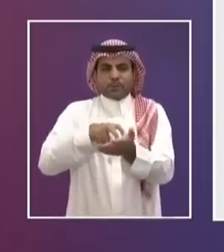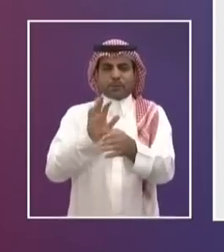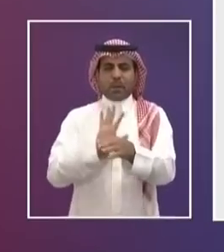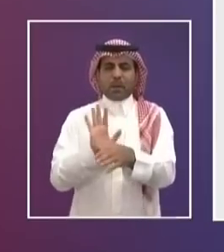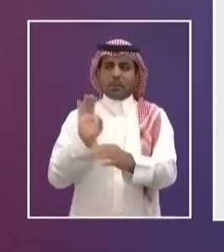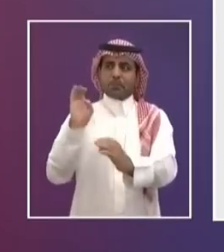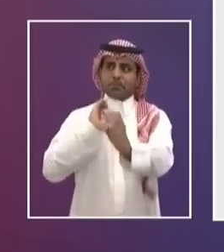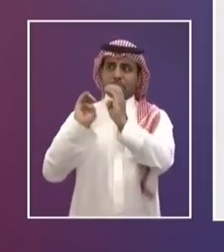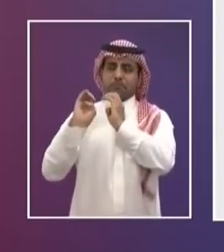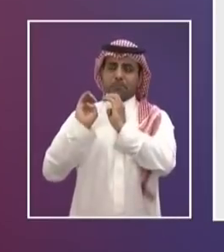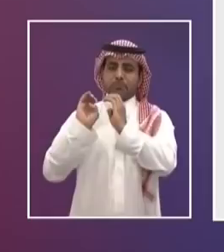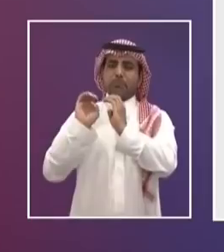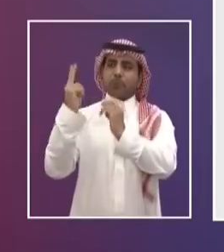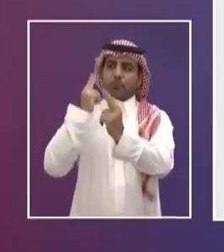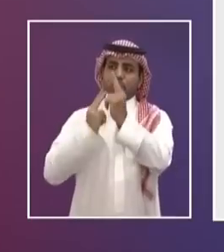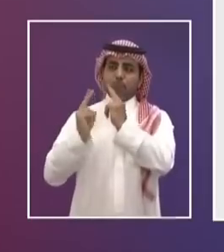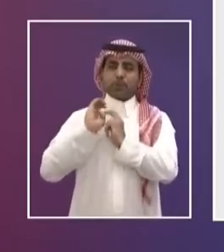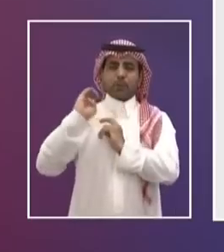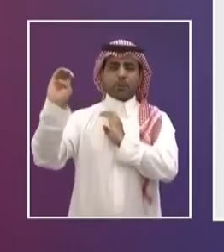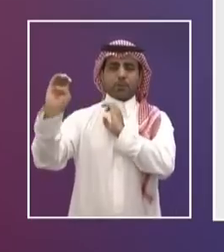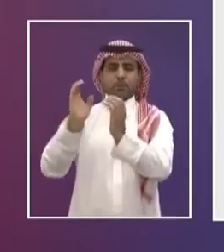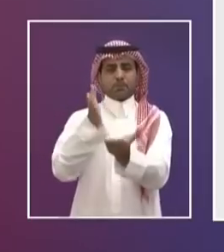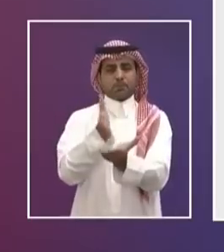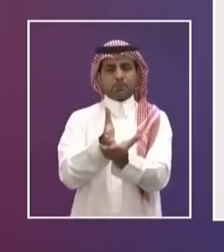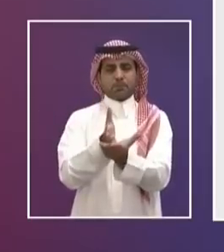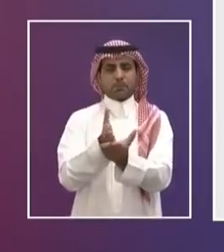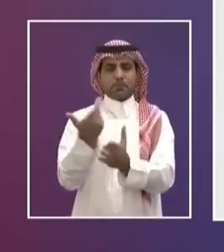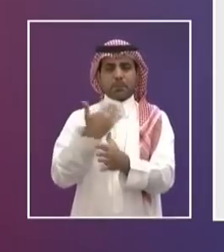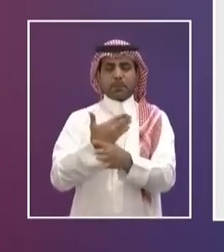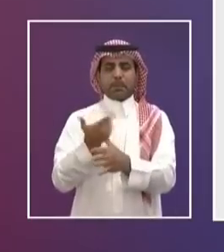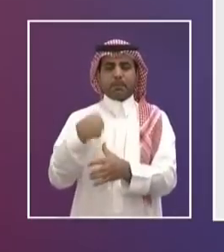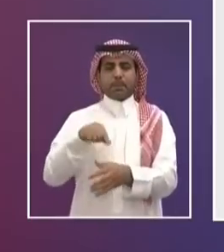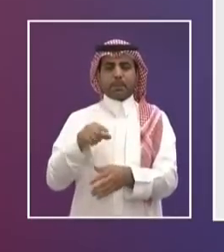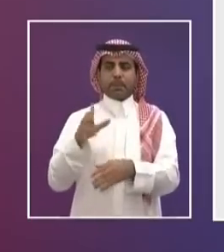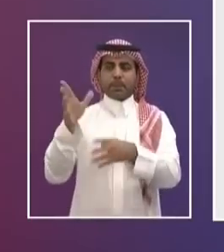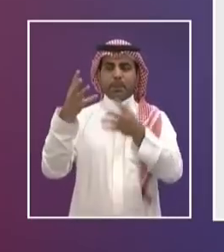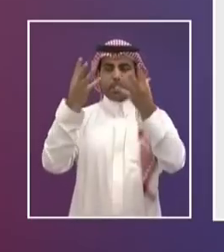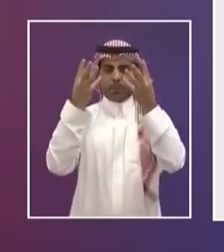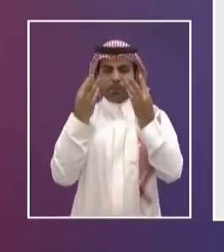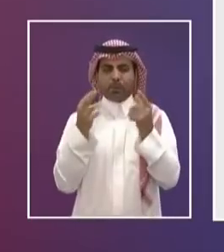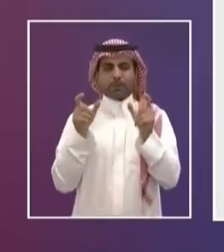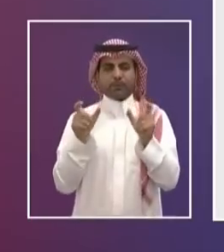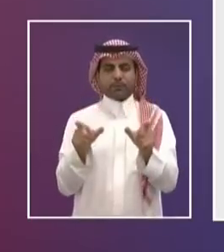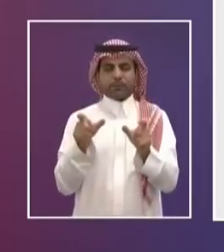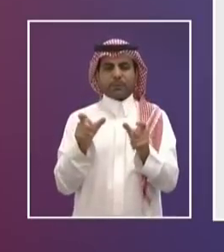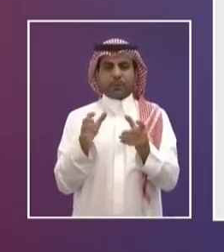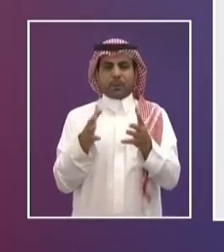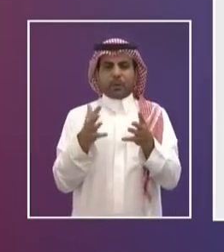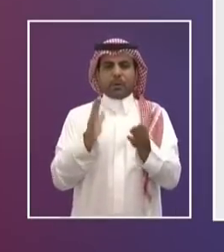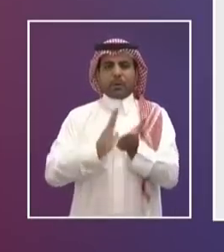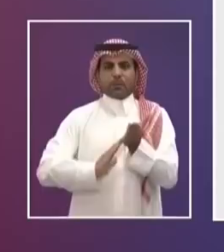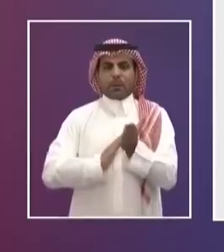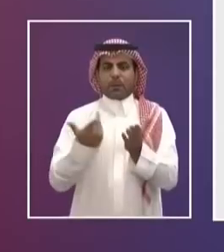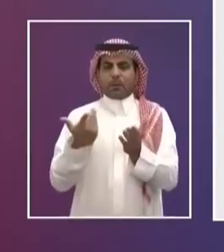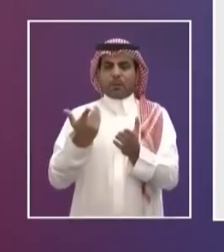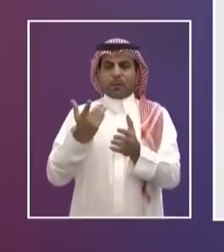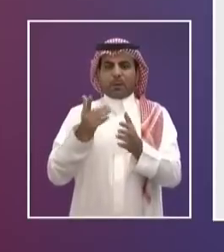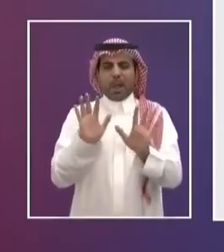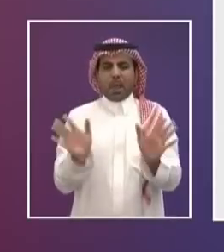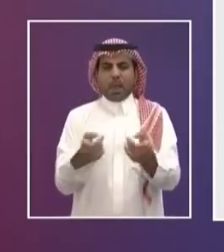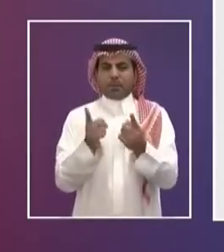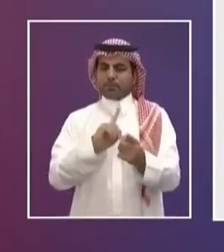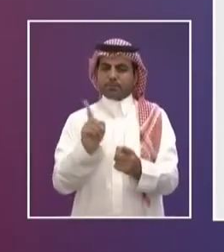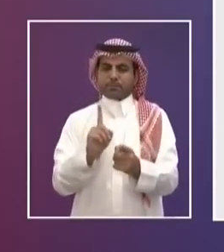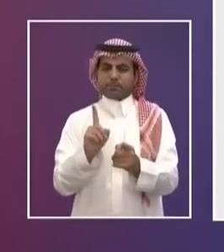على الشائعات التي تثير ذلك، ولا نقبل كذلك التطمين الذي فيه شيء من التفريط وعدم الأخذ بالاحترازات